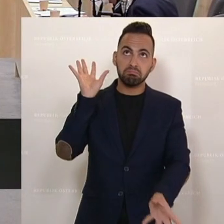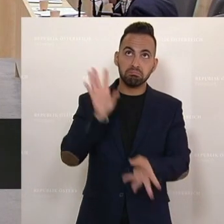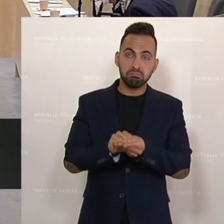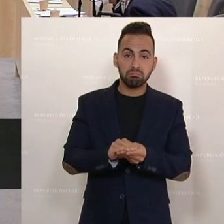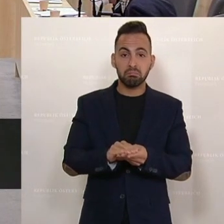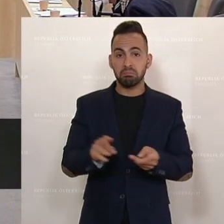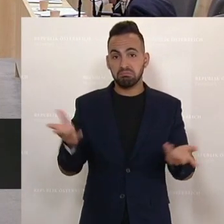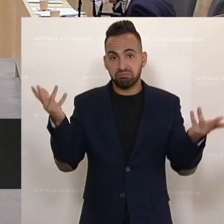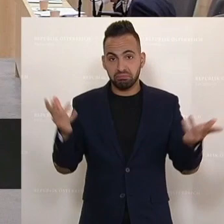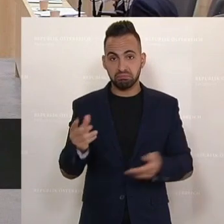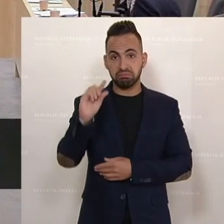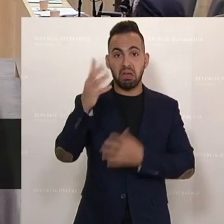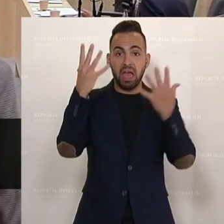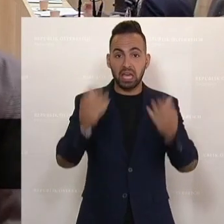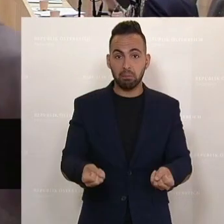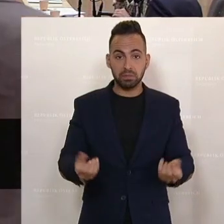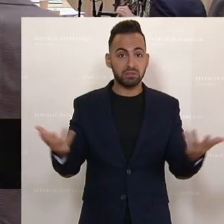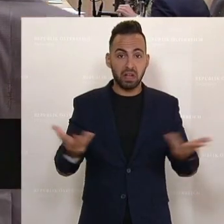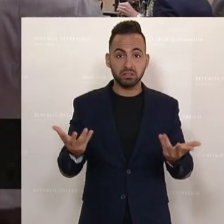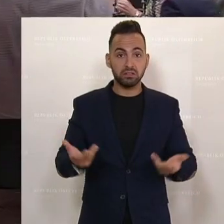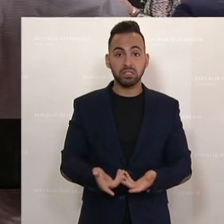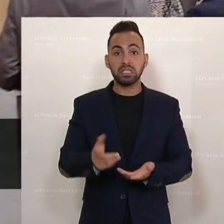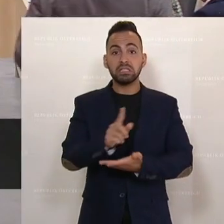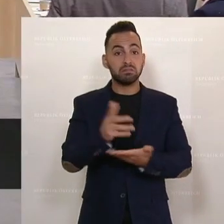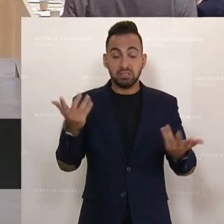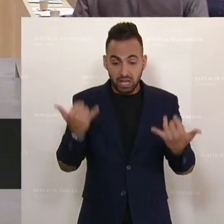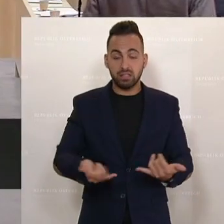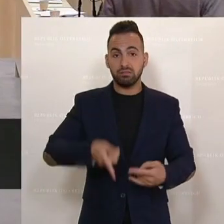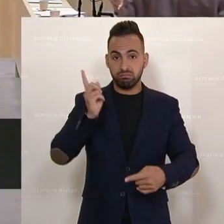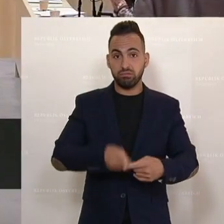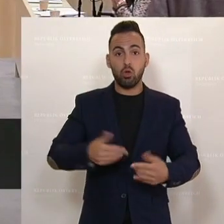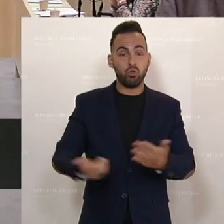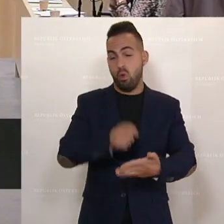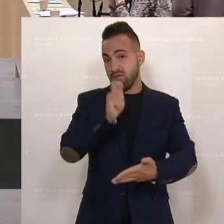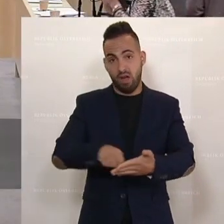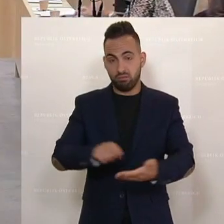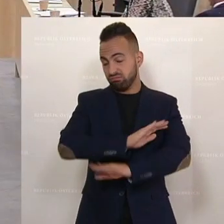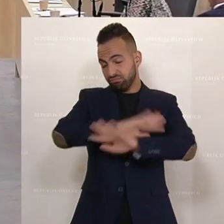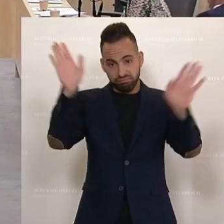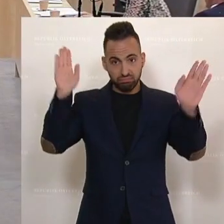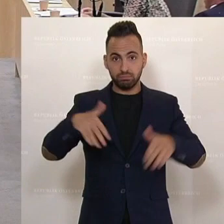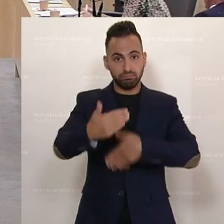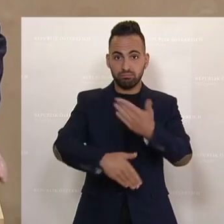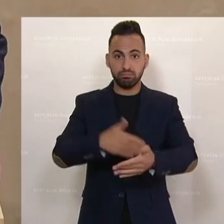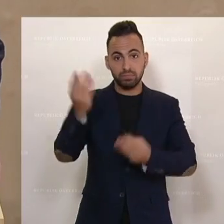sehr kurz ausfallen. Es ist einfach Zeit, ja, für Neuwahlen, sehr geehrte Damen und Herren.